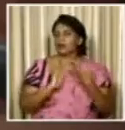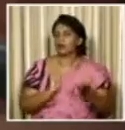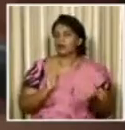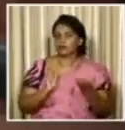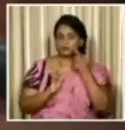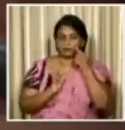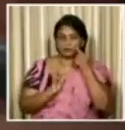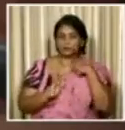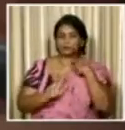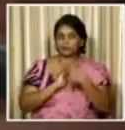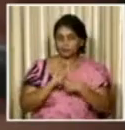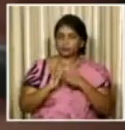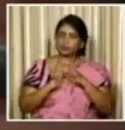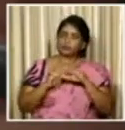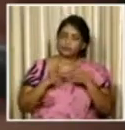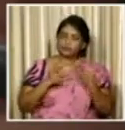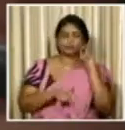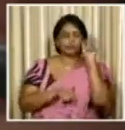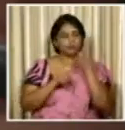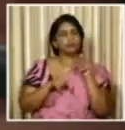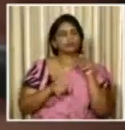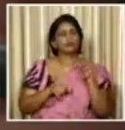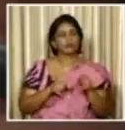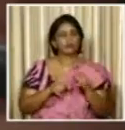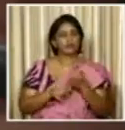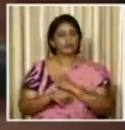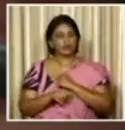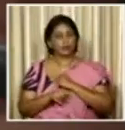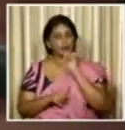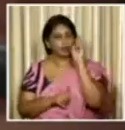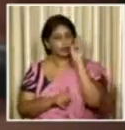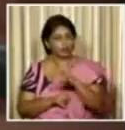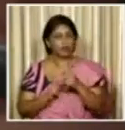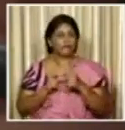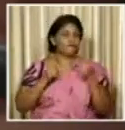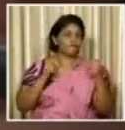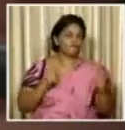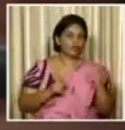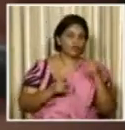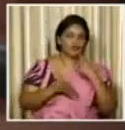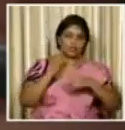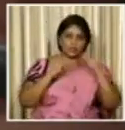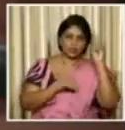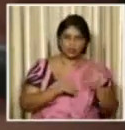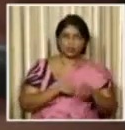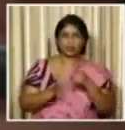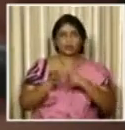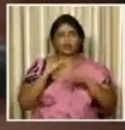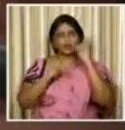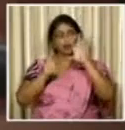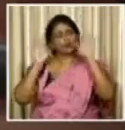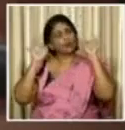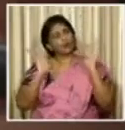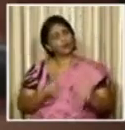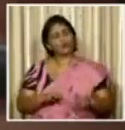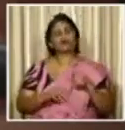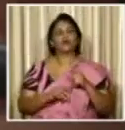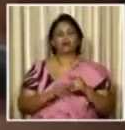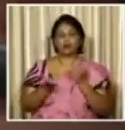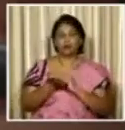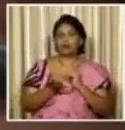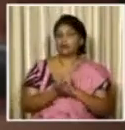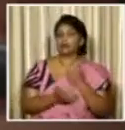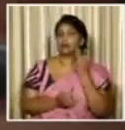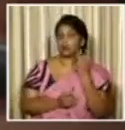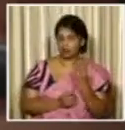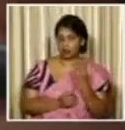අපේ රටේ සම්ප්‍රදාය තමයි ඕනෑ මේකදී පක්ෂෝ ඡන්ද දීම විරුද්ධෝ ඡන්ද දීම ඡන්ද ප්‍රකාශයට පත් නොකිරීම කියන අවස්ථා තුනම